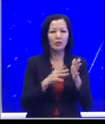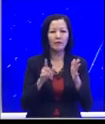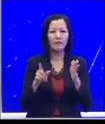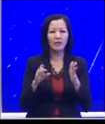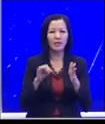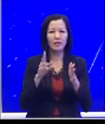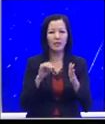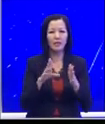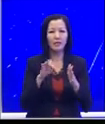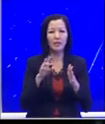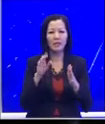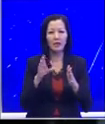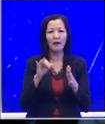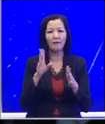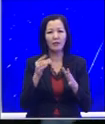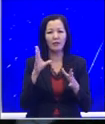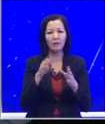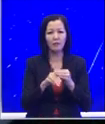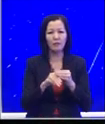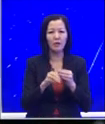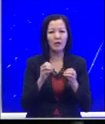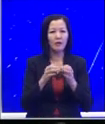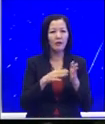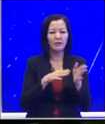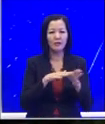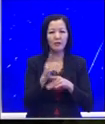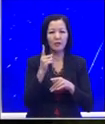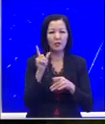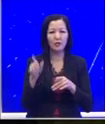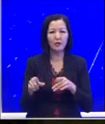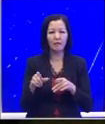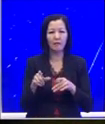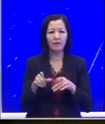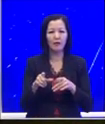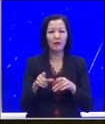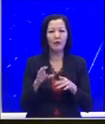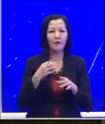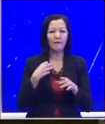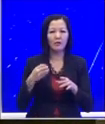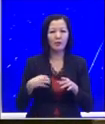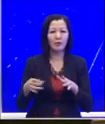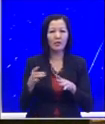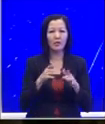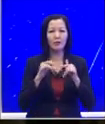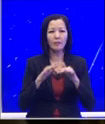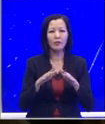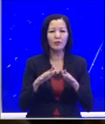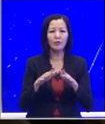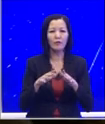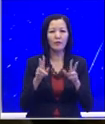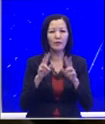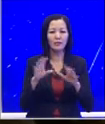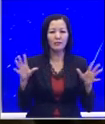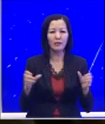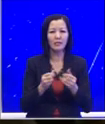Ирана, Ирака и Афганистана, в том числе один несовершеннолетний. В свою очередь сотрудники французского регионального операционного центра мониторинга и